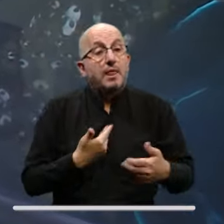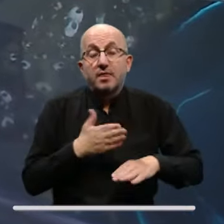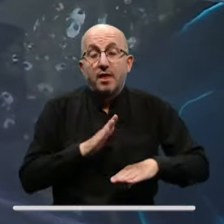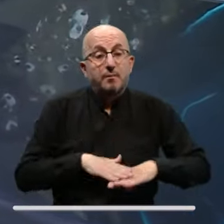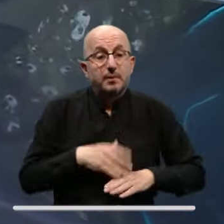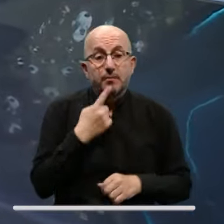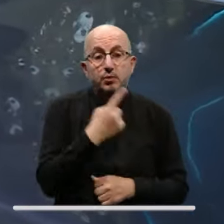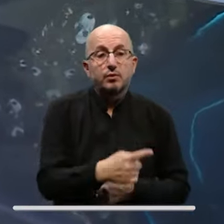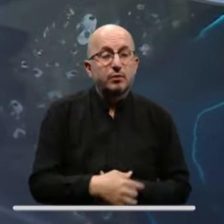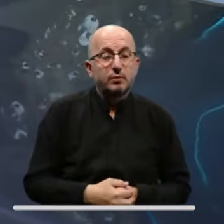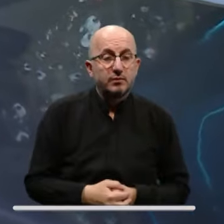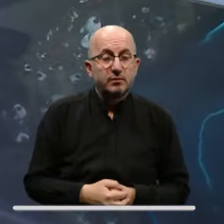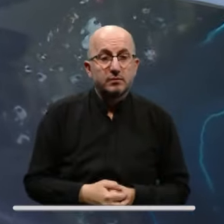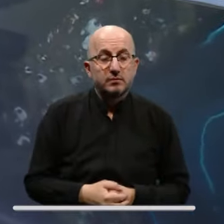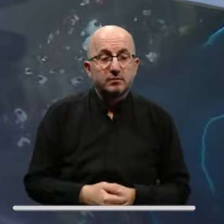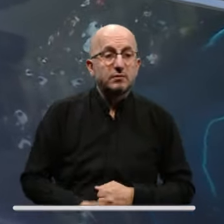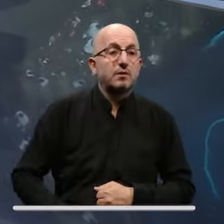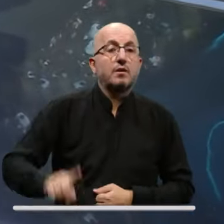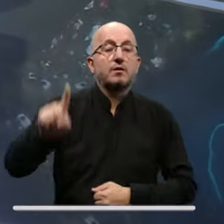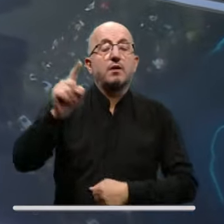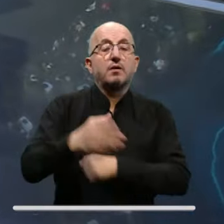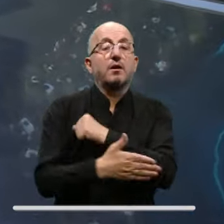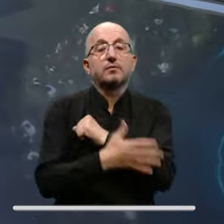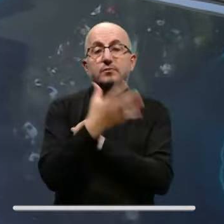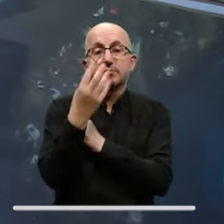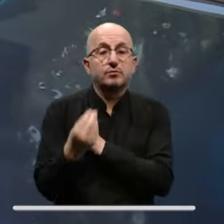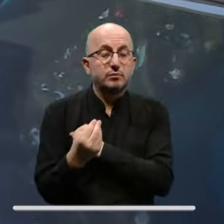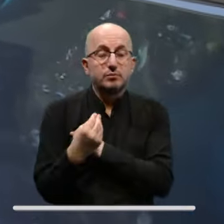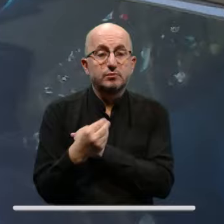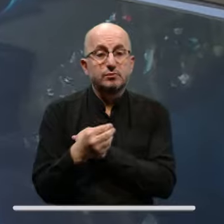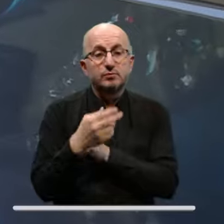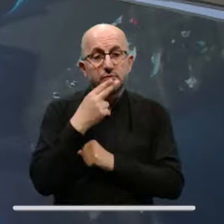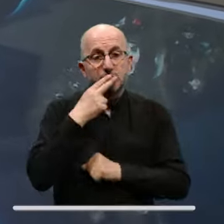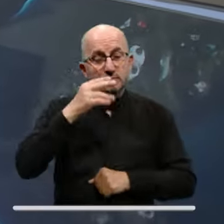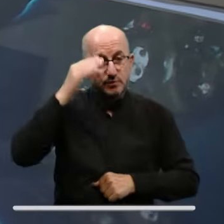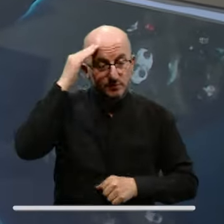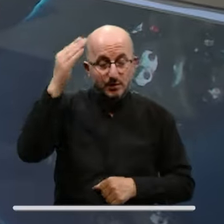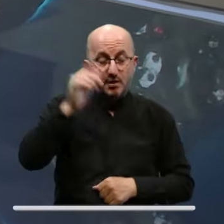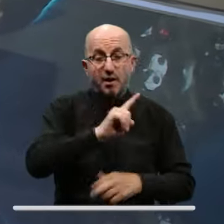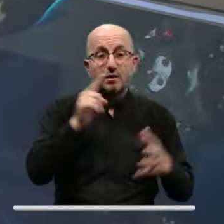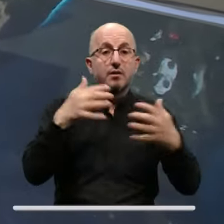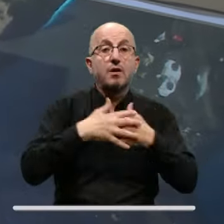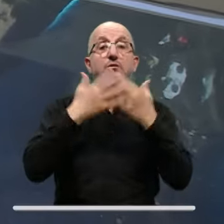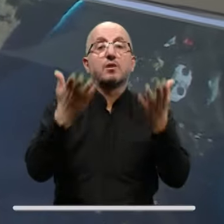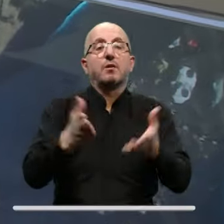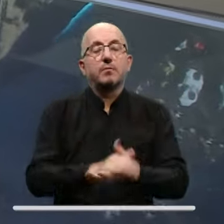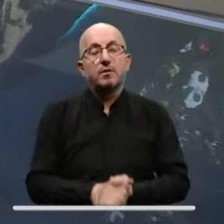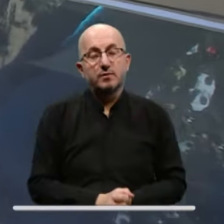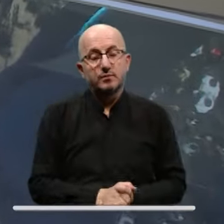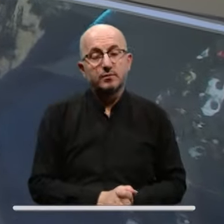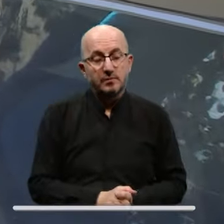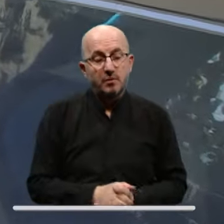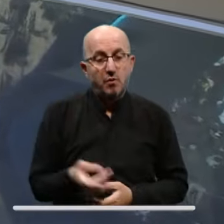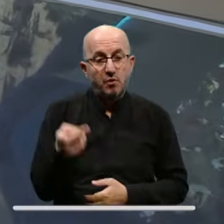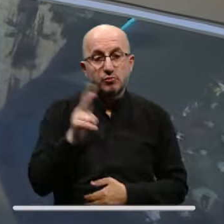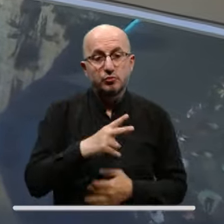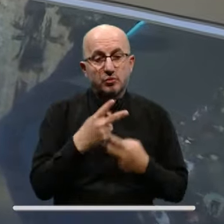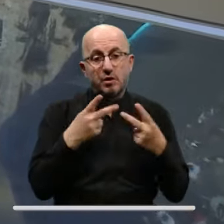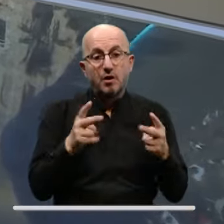diyor. Allah yardımcınız olsun Hıncal Bey. Samsun'a selam ediyoruz. Hayırlı akşamlar diliyorum size. Ölmüşlerimize de rahmet